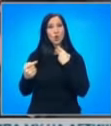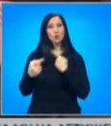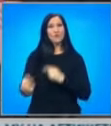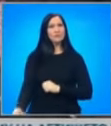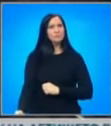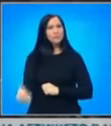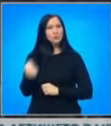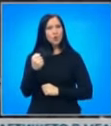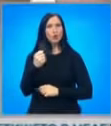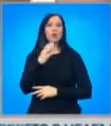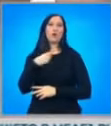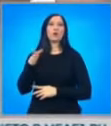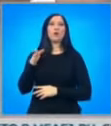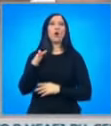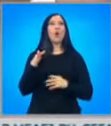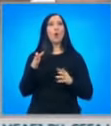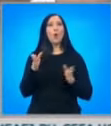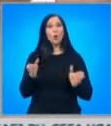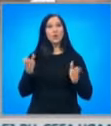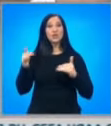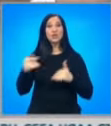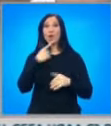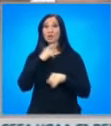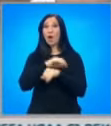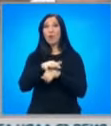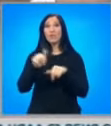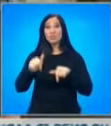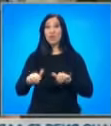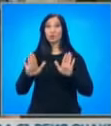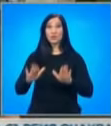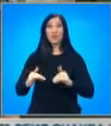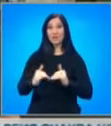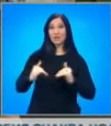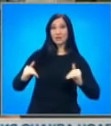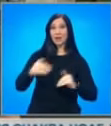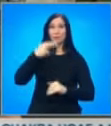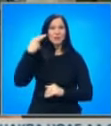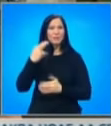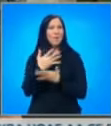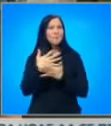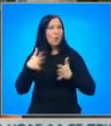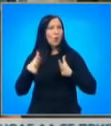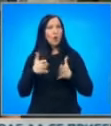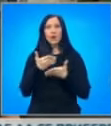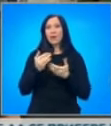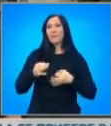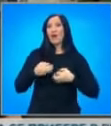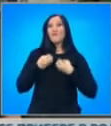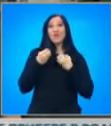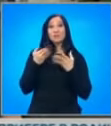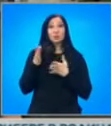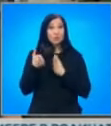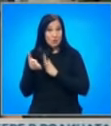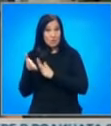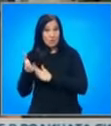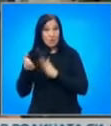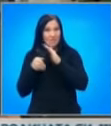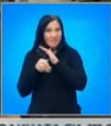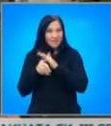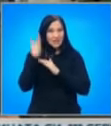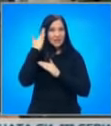на строги ограничения срещу COVID и днес остават разделени по темата. Прекалено много хора нямаха възможност дори да пътуват вътре в